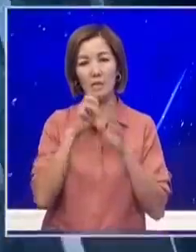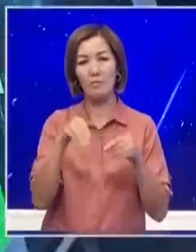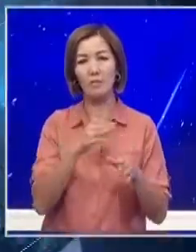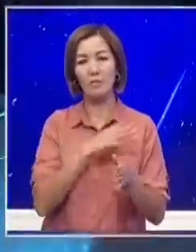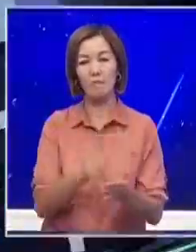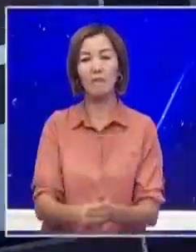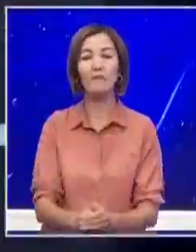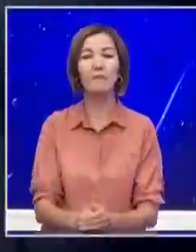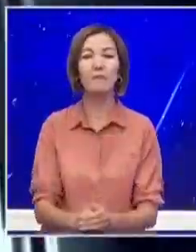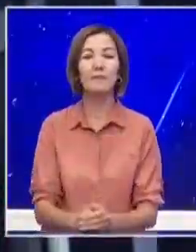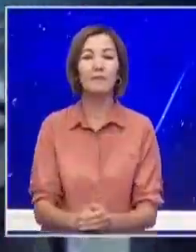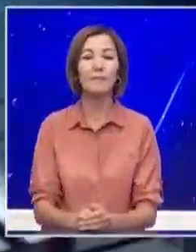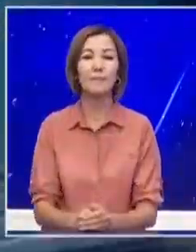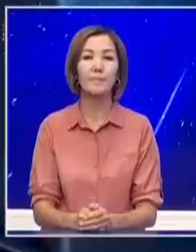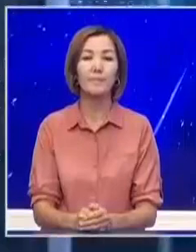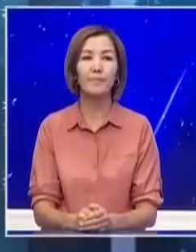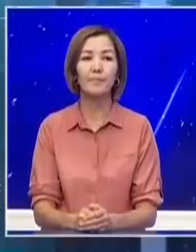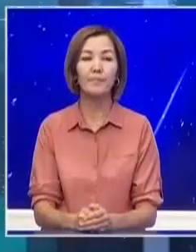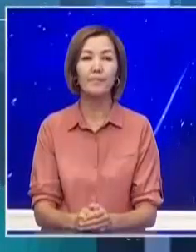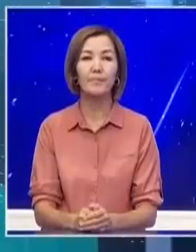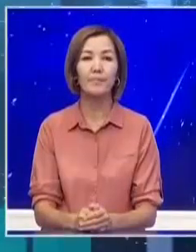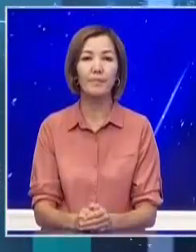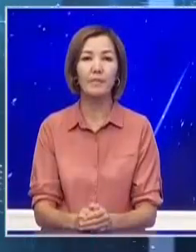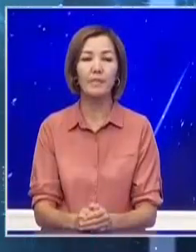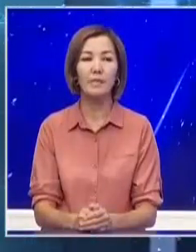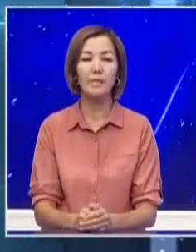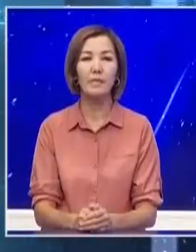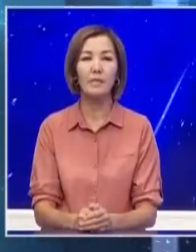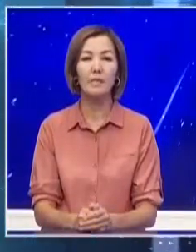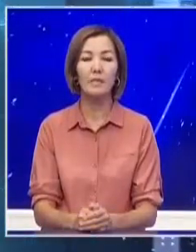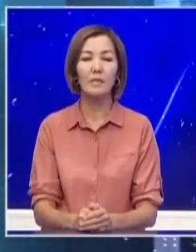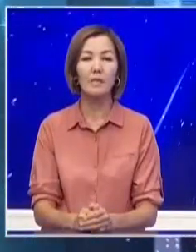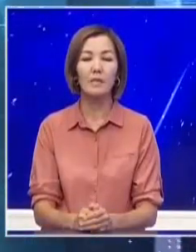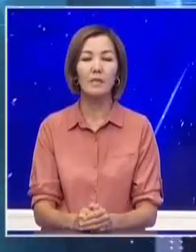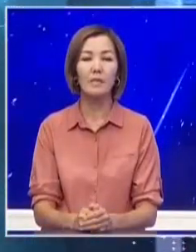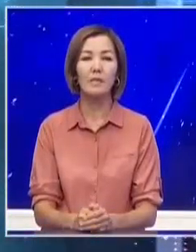Ернұр Медет, Байтақ Жайдар, Жетісу арнасы.